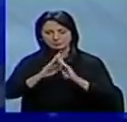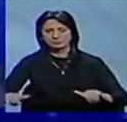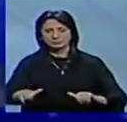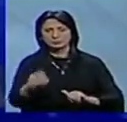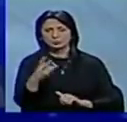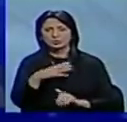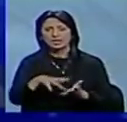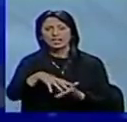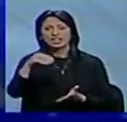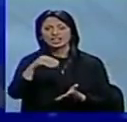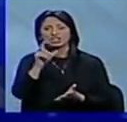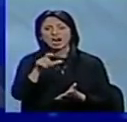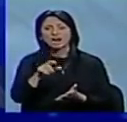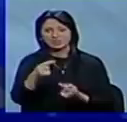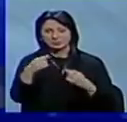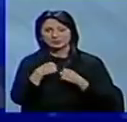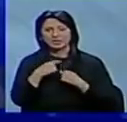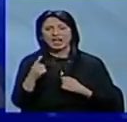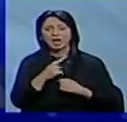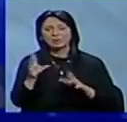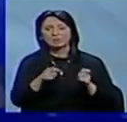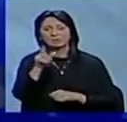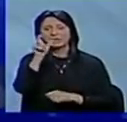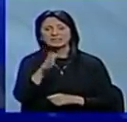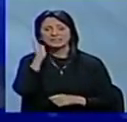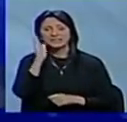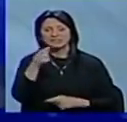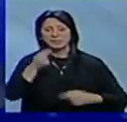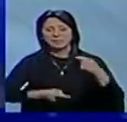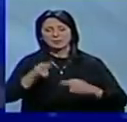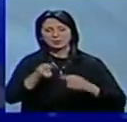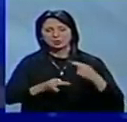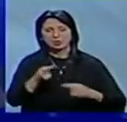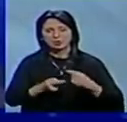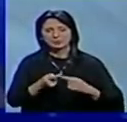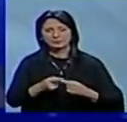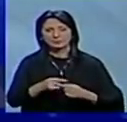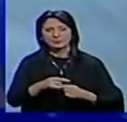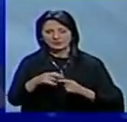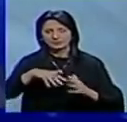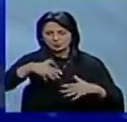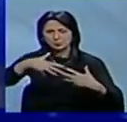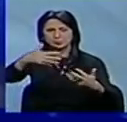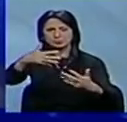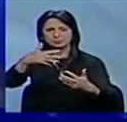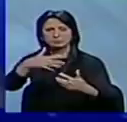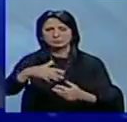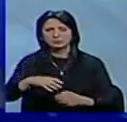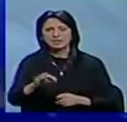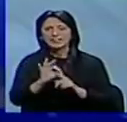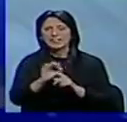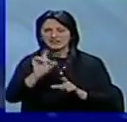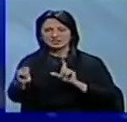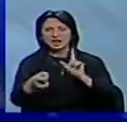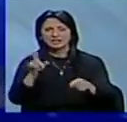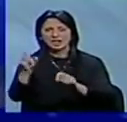ანუ გირჩის ამორჩეველი არის ამორჩეველი, რომელიც ელოდება ისეთ პრეზიდენტს, რომელიც იქნება მებრძოლი პრეზიდენტი, რომელიც აურდაურებს ეს რაღაცებს, ნერვებს მოუშლის